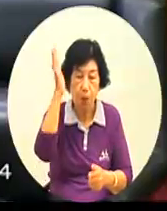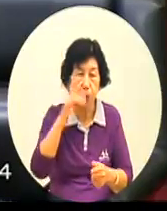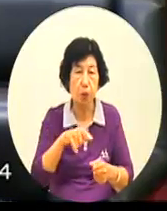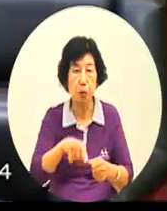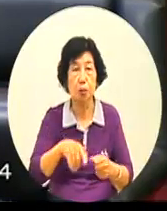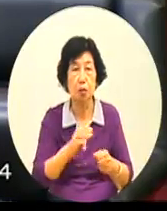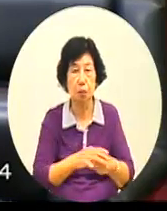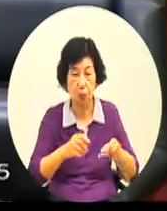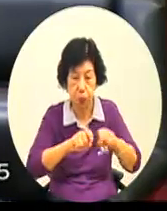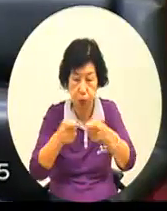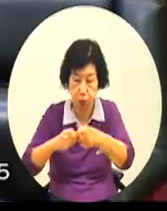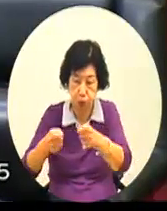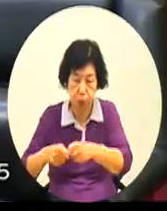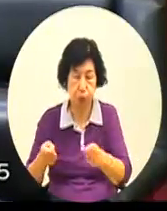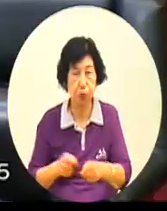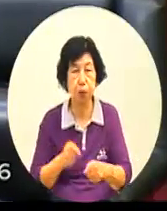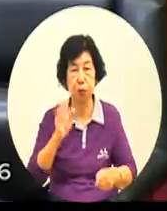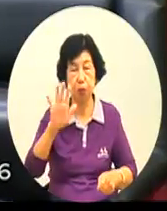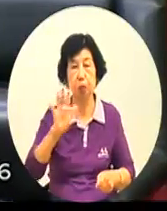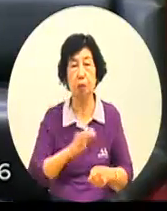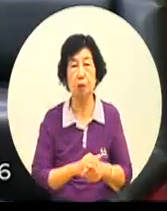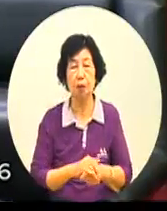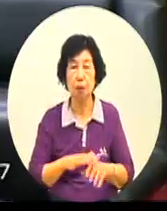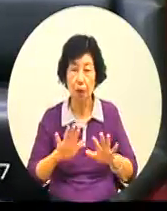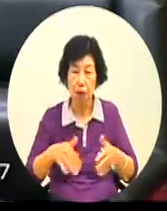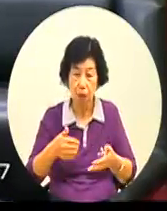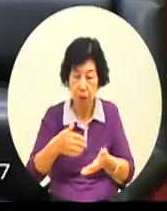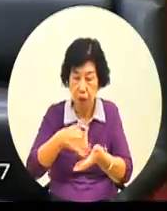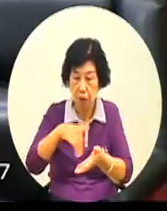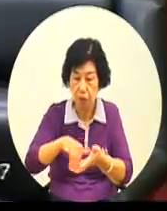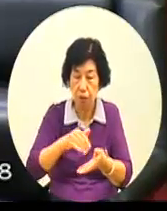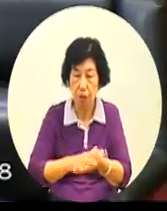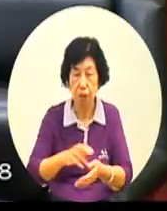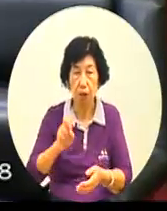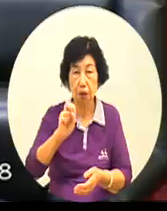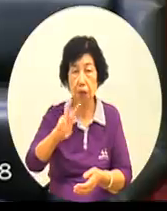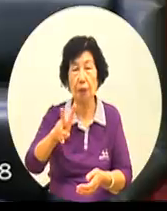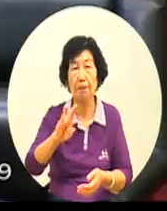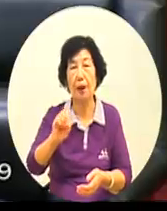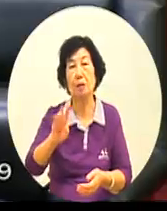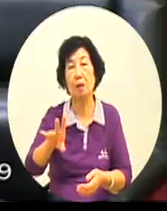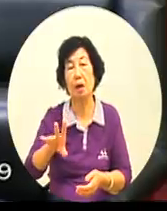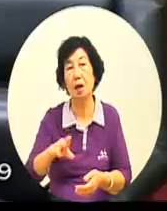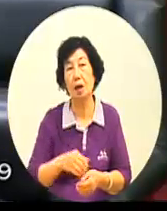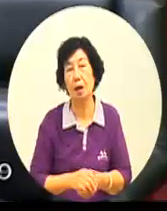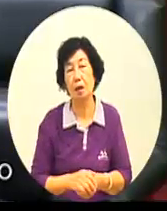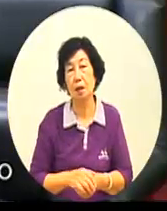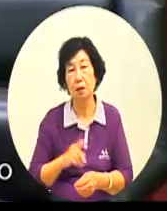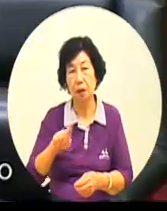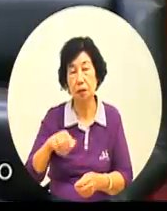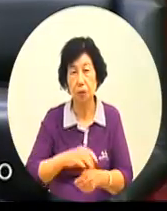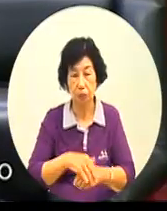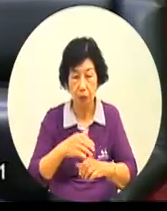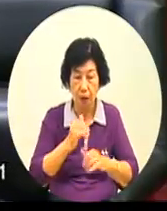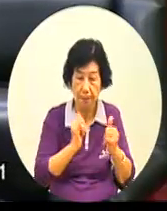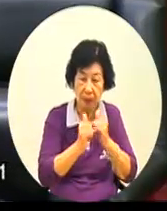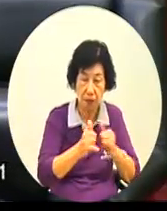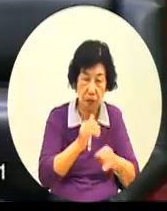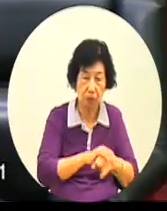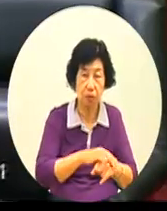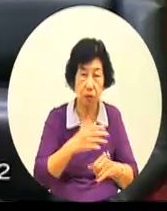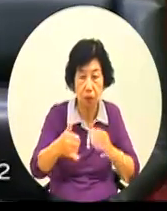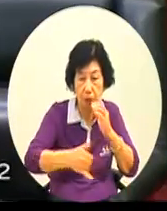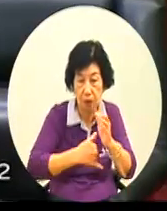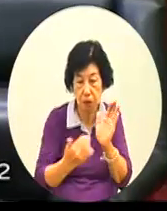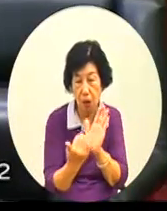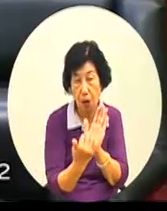全了。好，你们编个200万能做什么？乡亲能避难吗？ 我有讲过，我